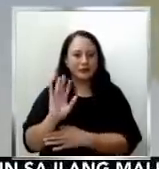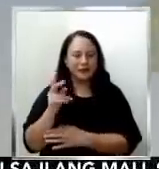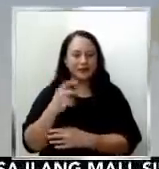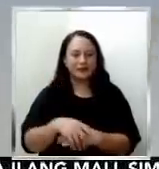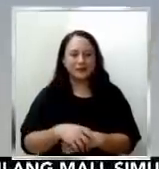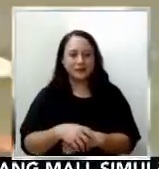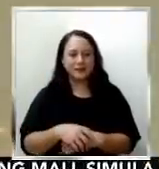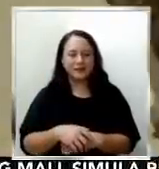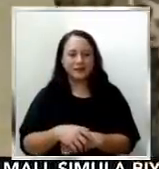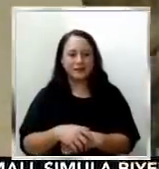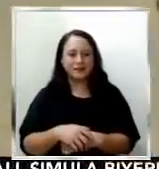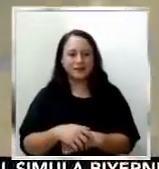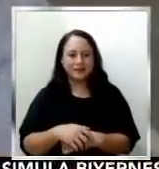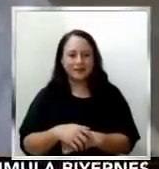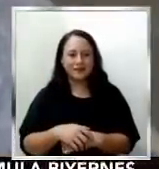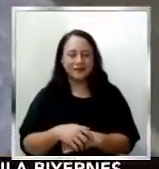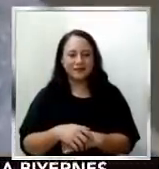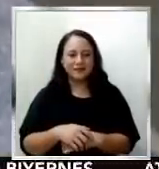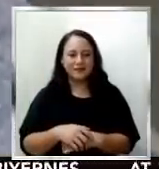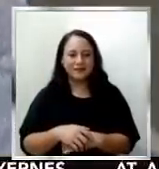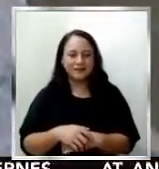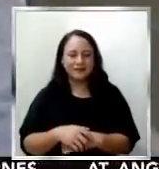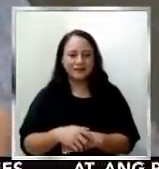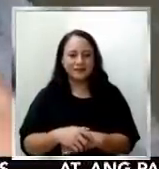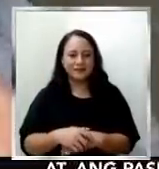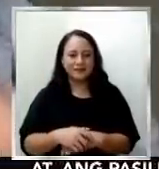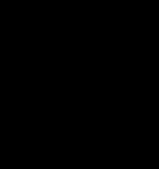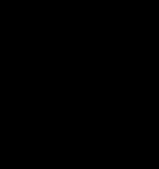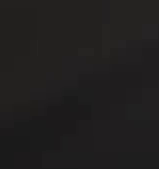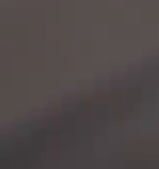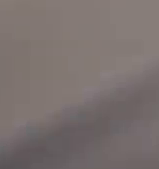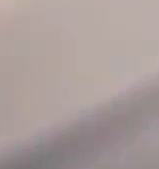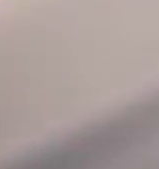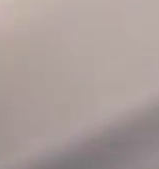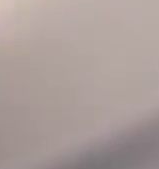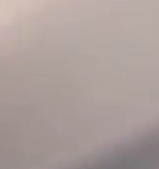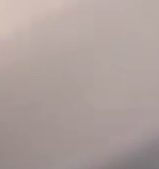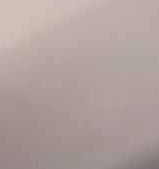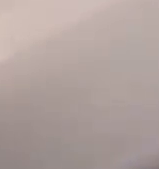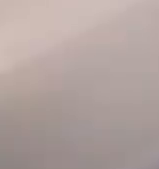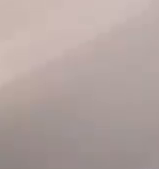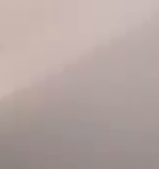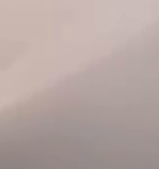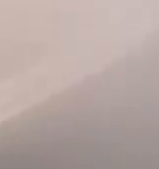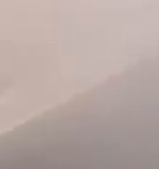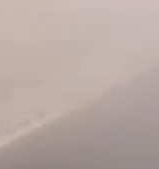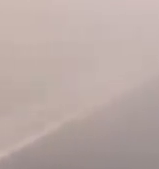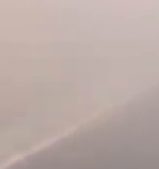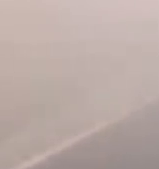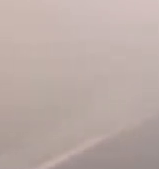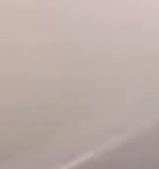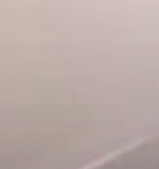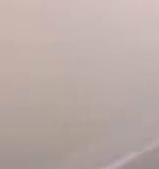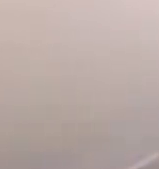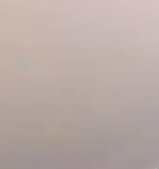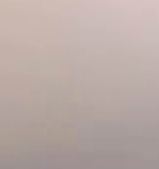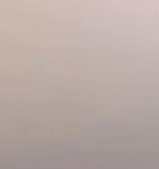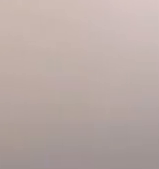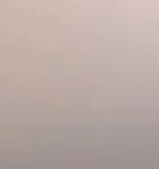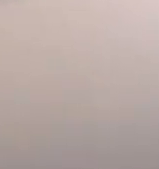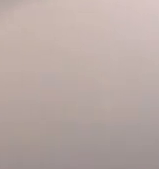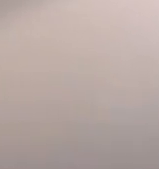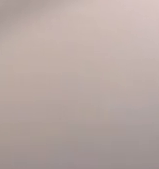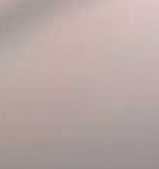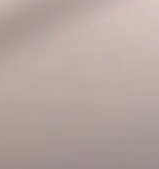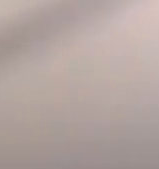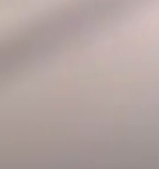Oscar Oida, nakatutok, 24 Oras. Hindi natutulog ang mga balita. Kaya para sa pinakasariwang